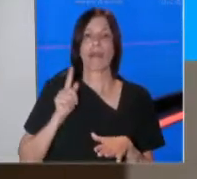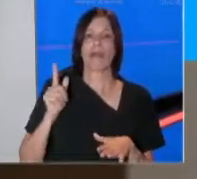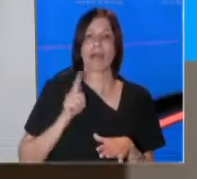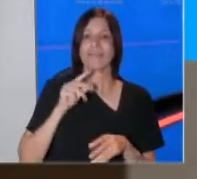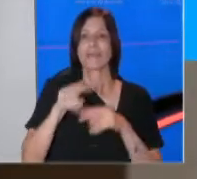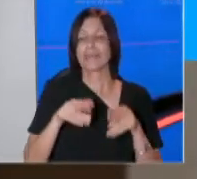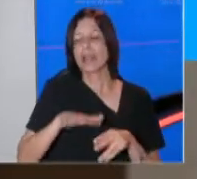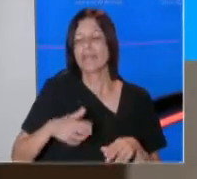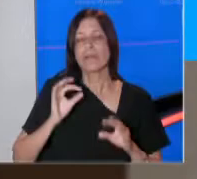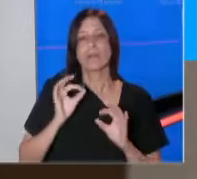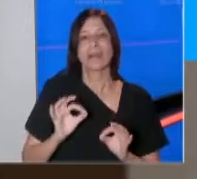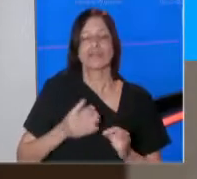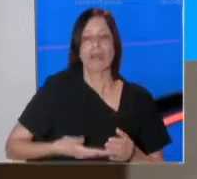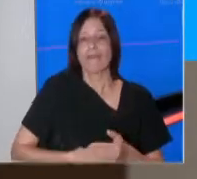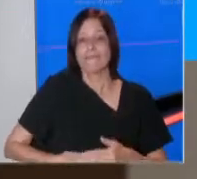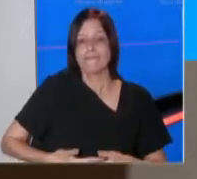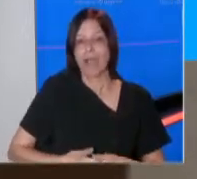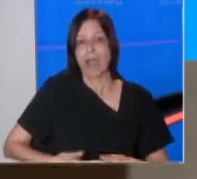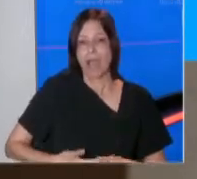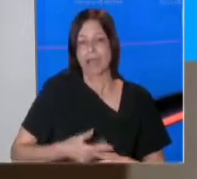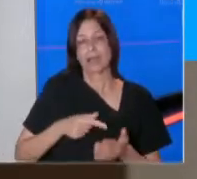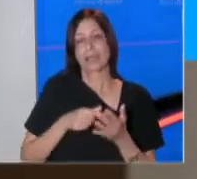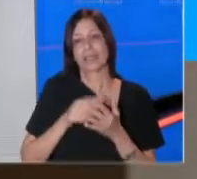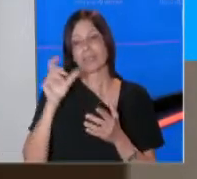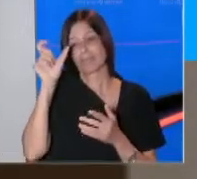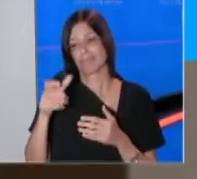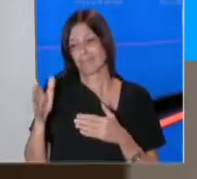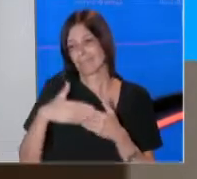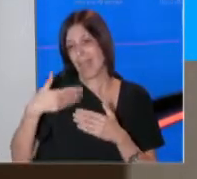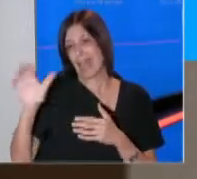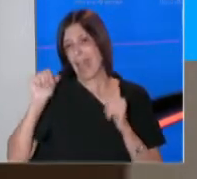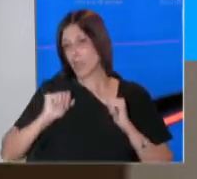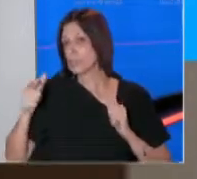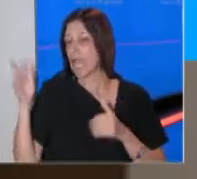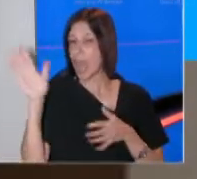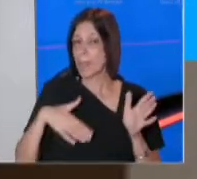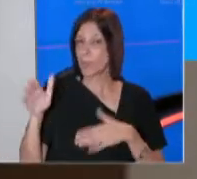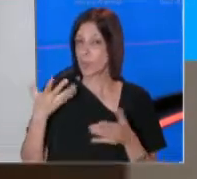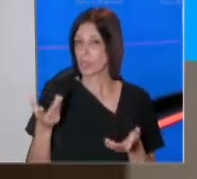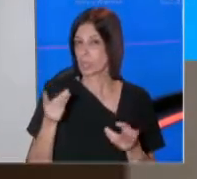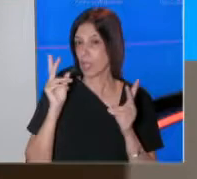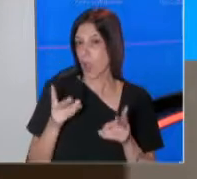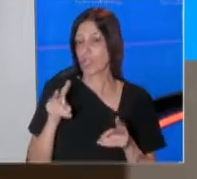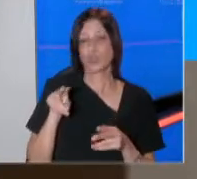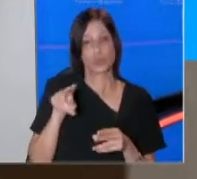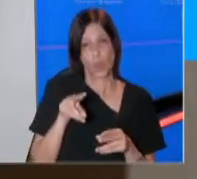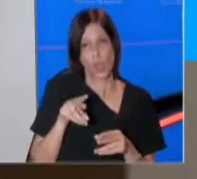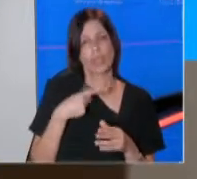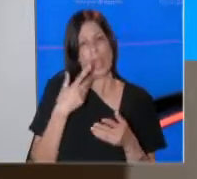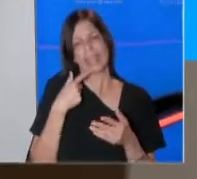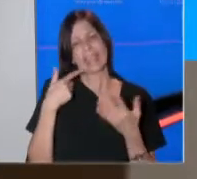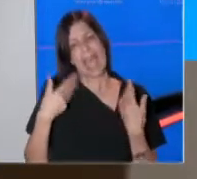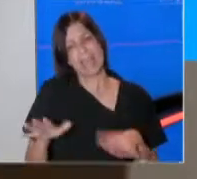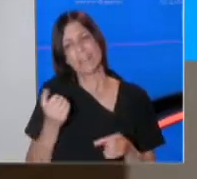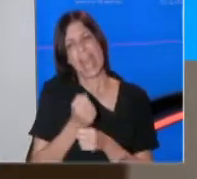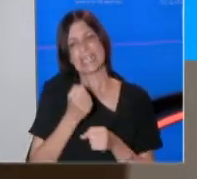מטפלת בילדים וגובעת ברעב בשבת, כי הוא עכשיו הלך לנוח. עכשיו, זה אלימות. אתה יכול, בין זוגות לגיטימי להגיד, אני מאוד עייף,